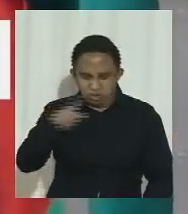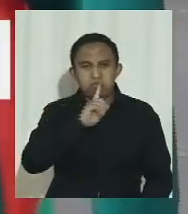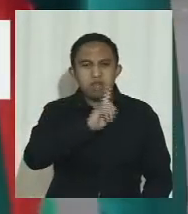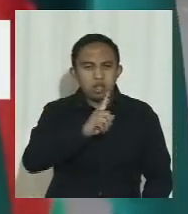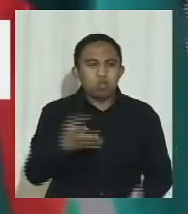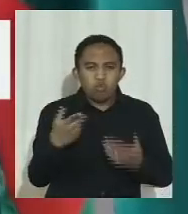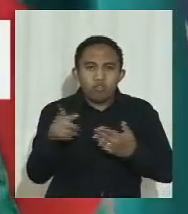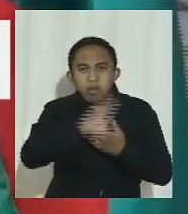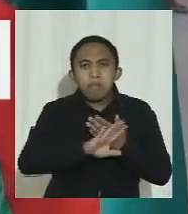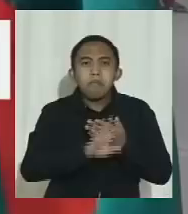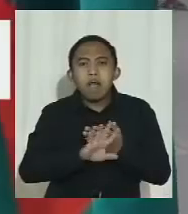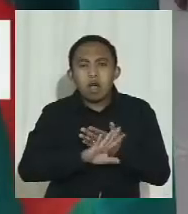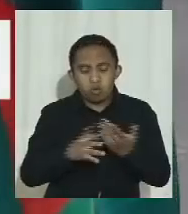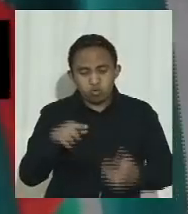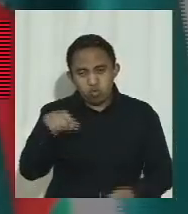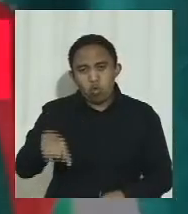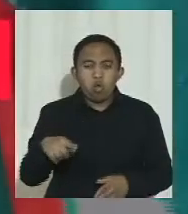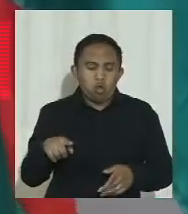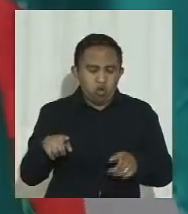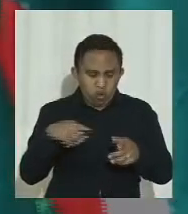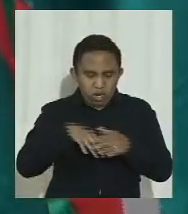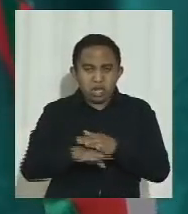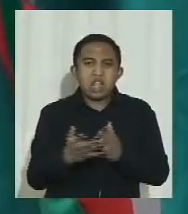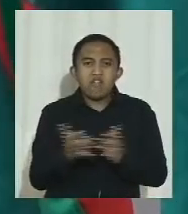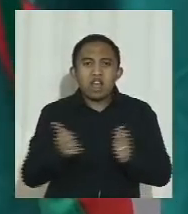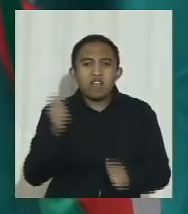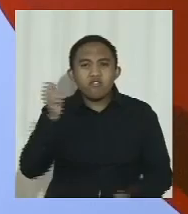isika raha teo akantoky ny fankalazana ny fetim-pirenena.